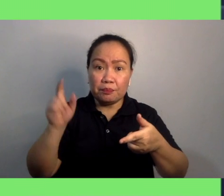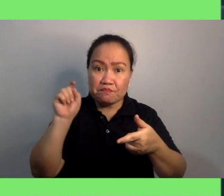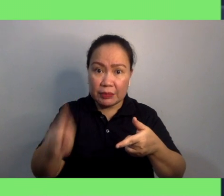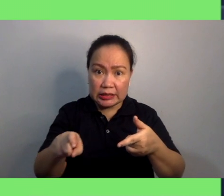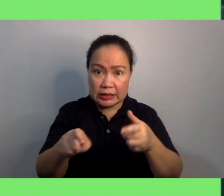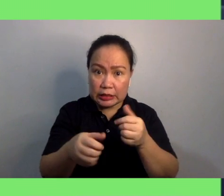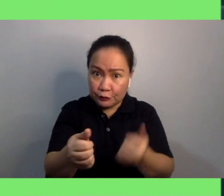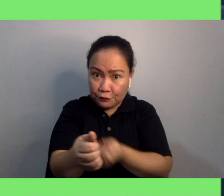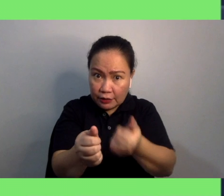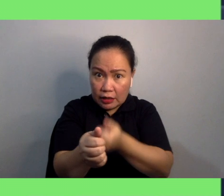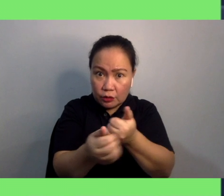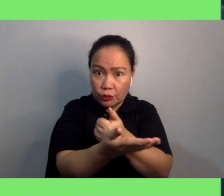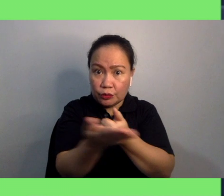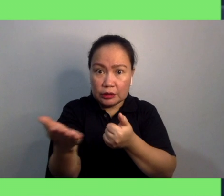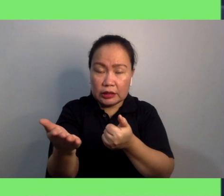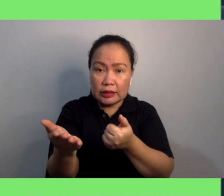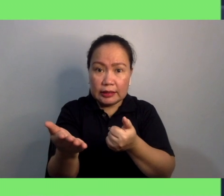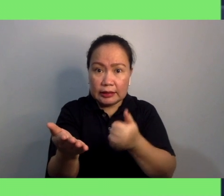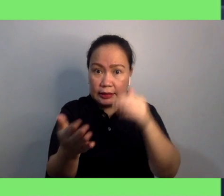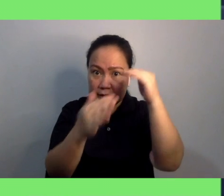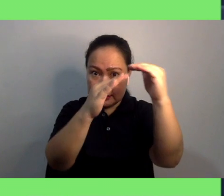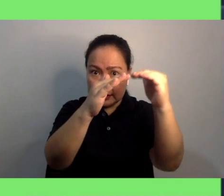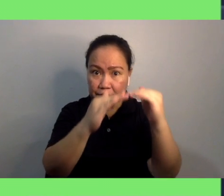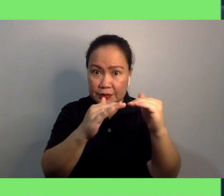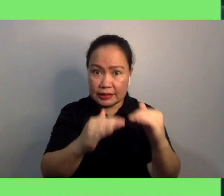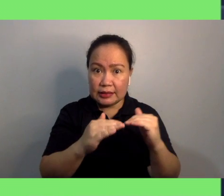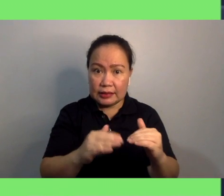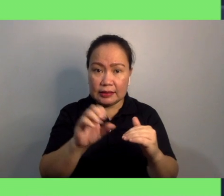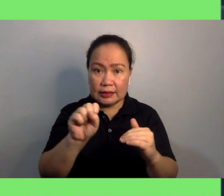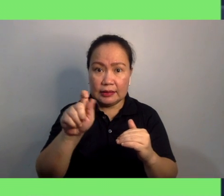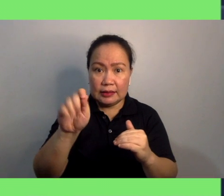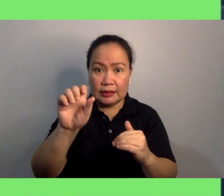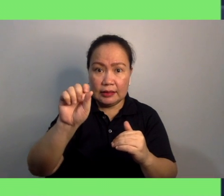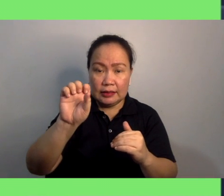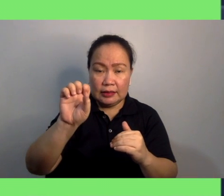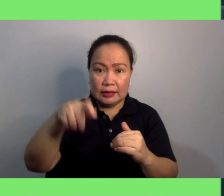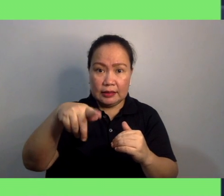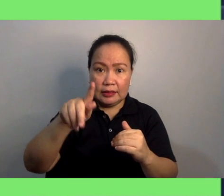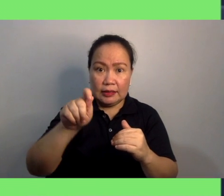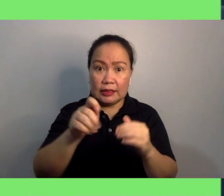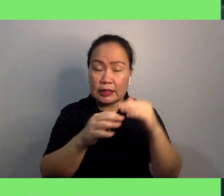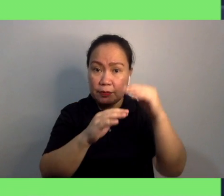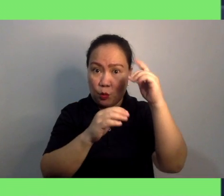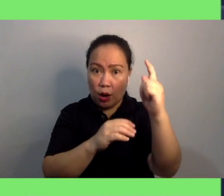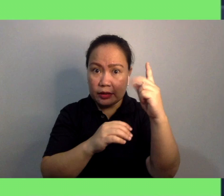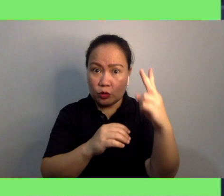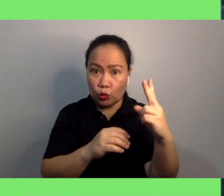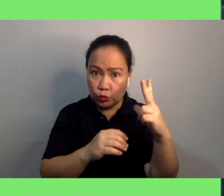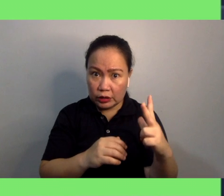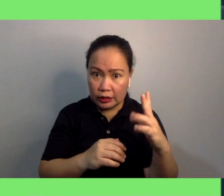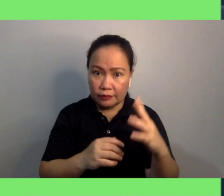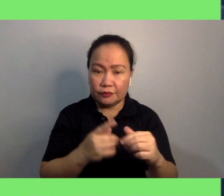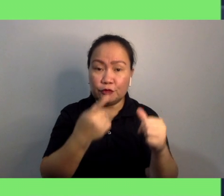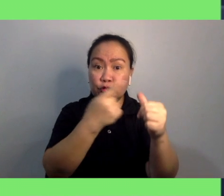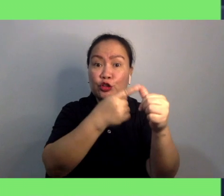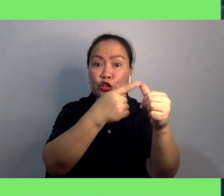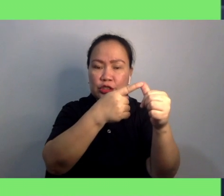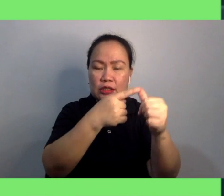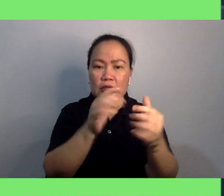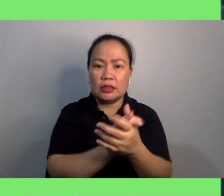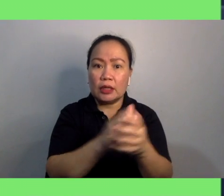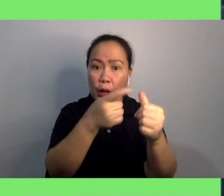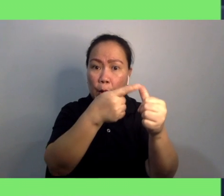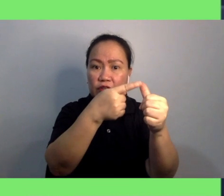So, paano ba natin makukuha ang sukat o degrees ng ating angle? So,